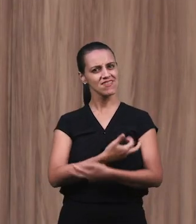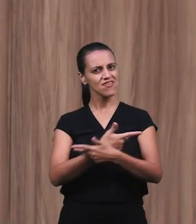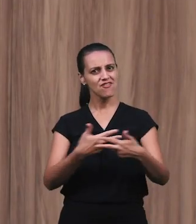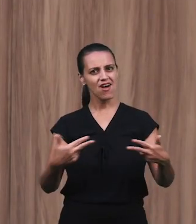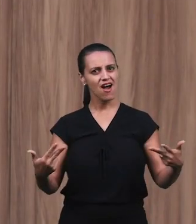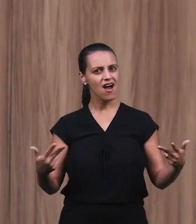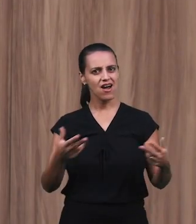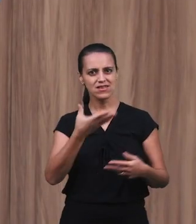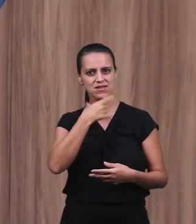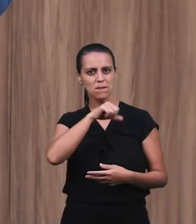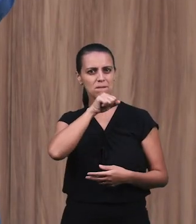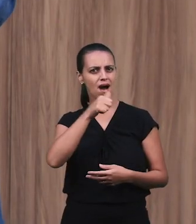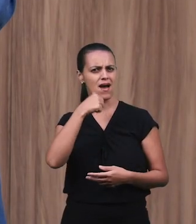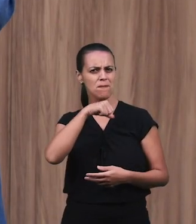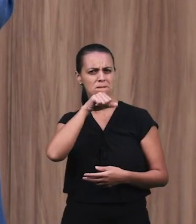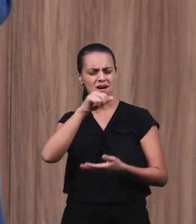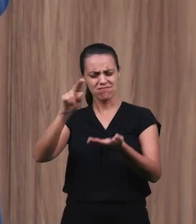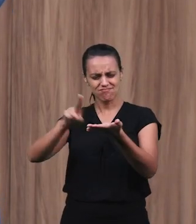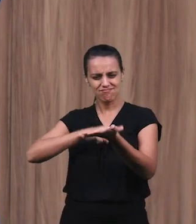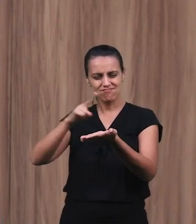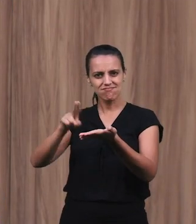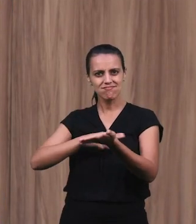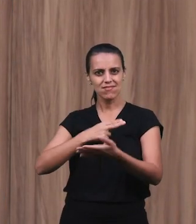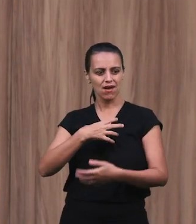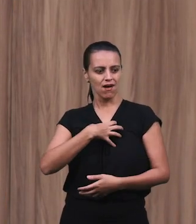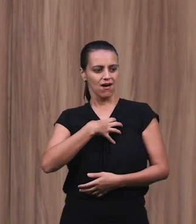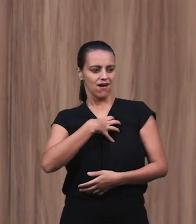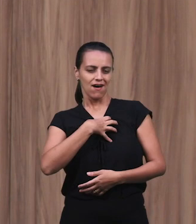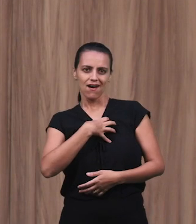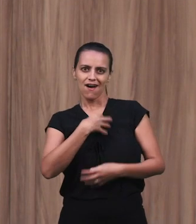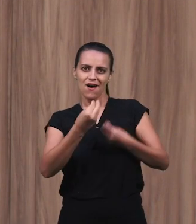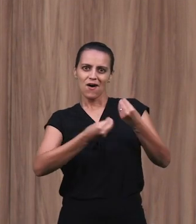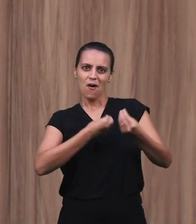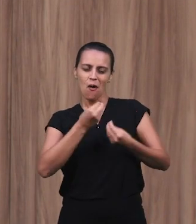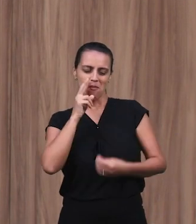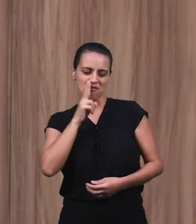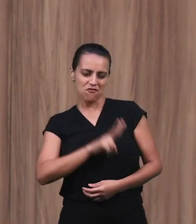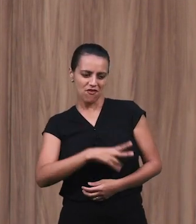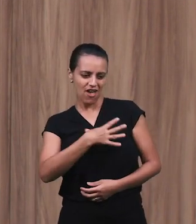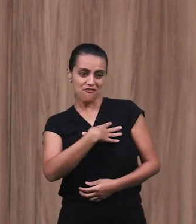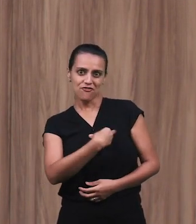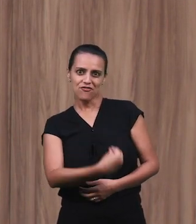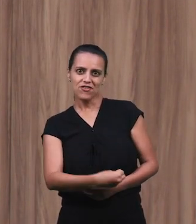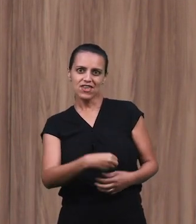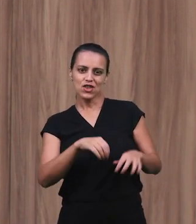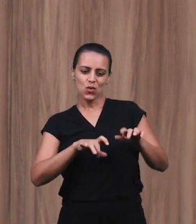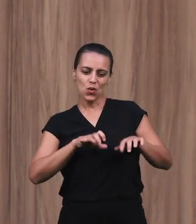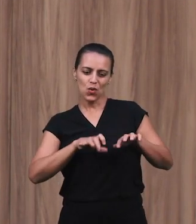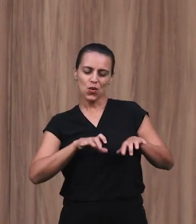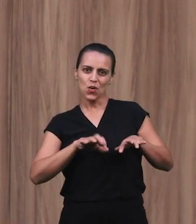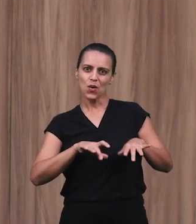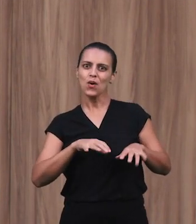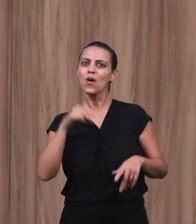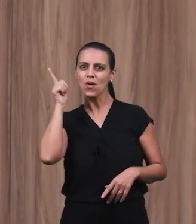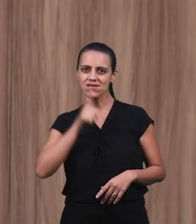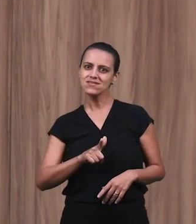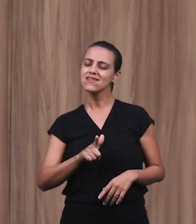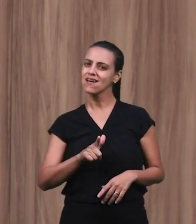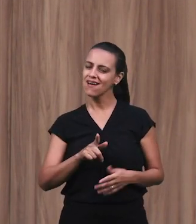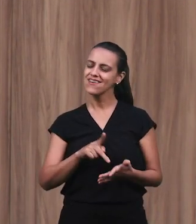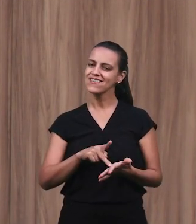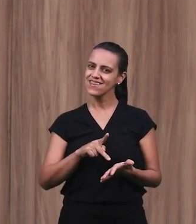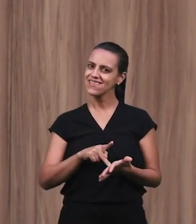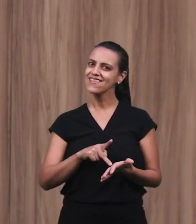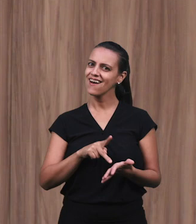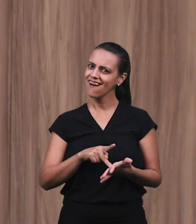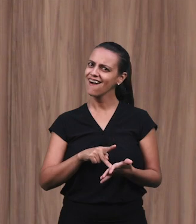Beaucoup de parents nous ont envoyé des messages surpris en voyant son petit en train de jouer l'instrument.